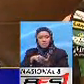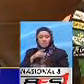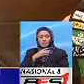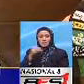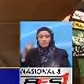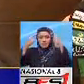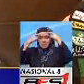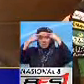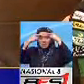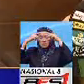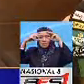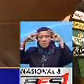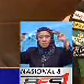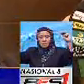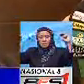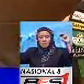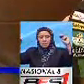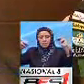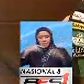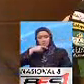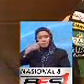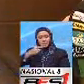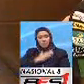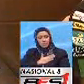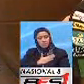Perdana Menteri pun menyebut komitmen untuk